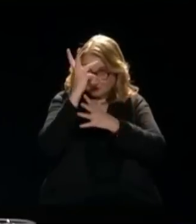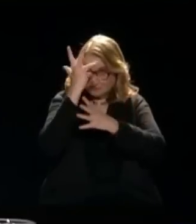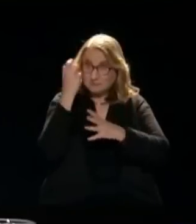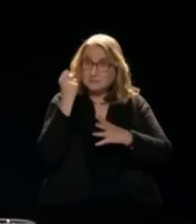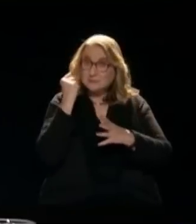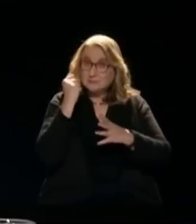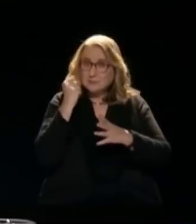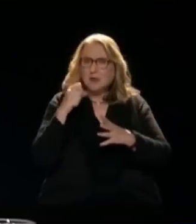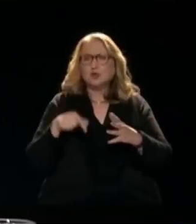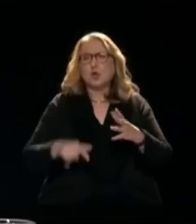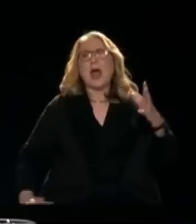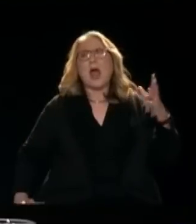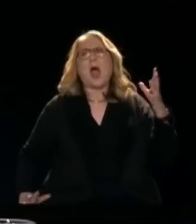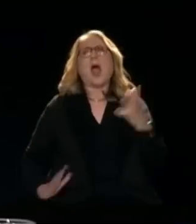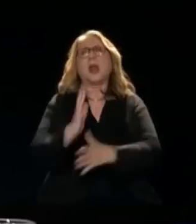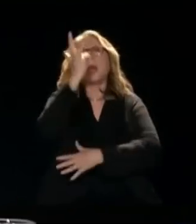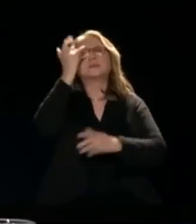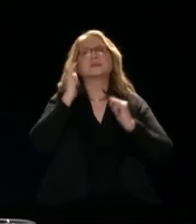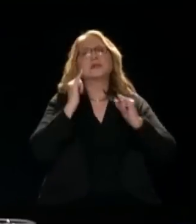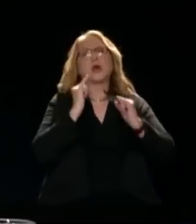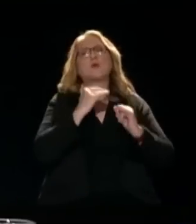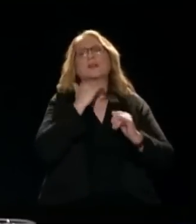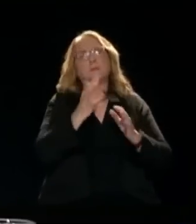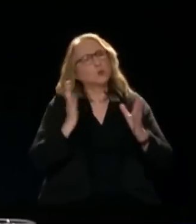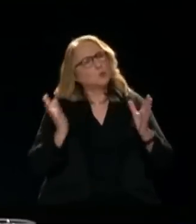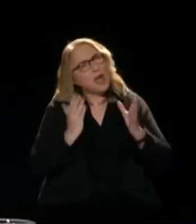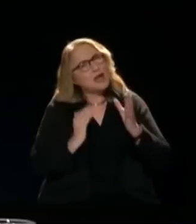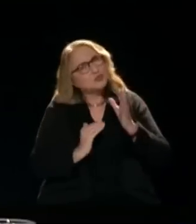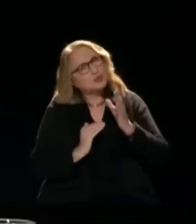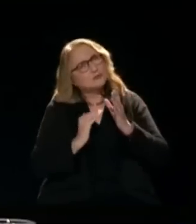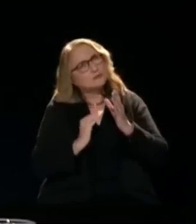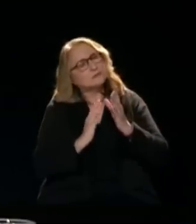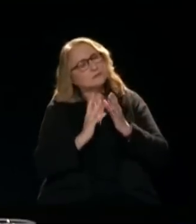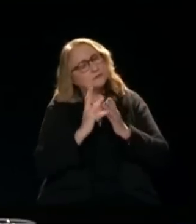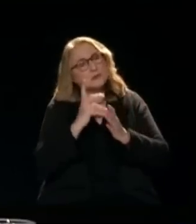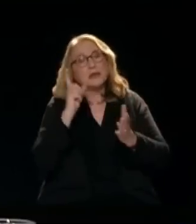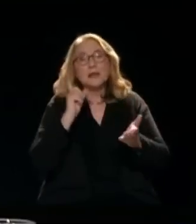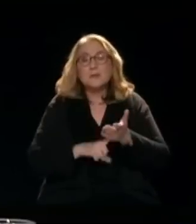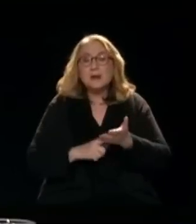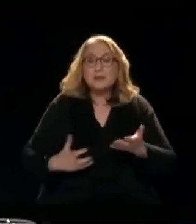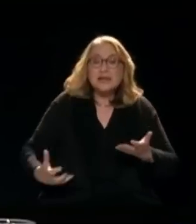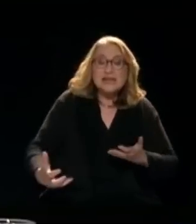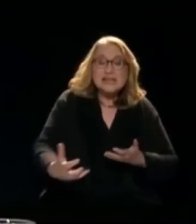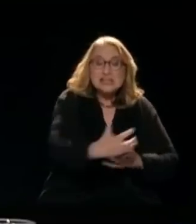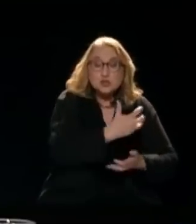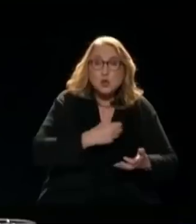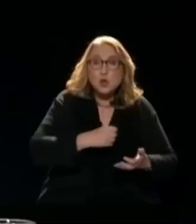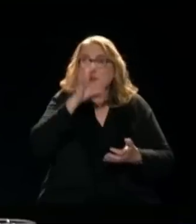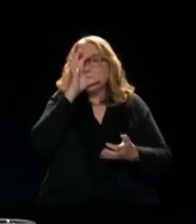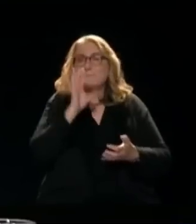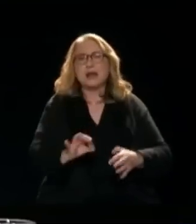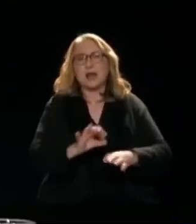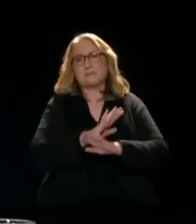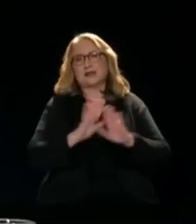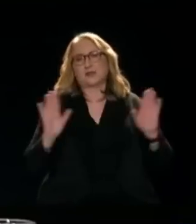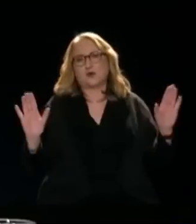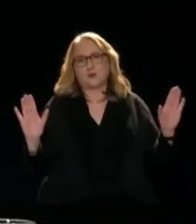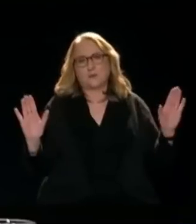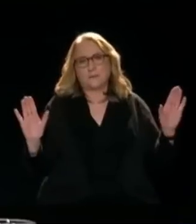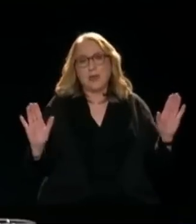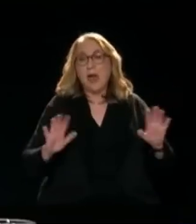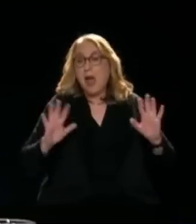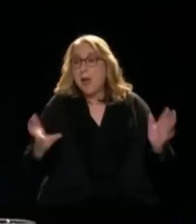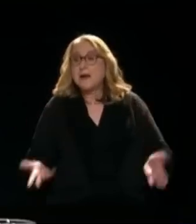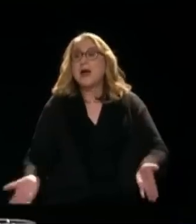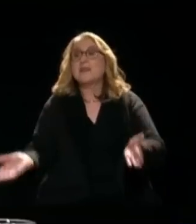ανάκαμψη. Το πρώτο πράγμα είναι ότι θα πρέπει να υπάρχει πραγματικό εισόδημα στο νοικοκυριό. Αν δεν υπάρξει πραγματικό εισόδημα στο νοικοκυριό, δεν